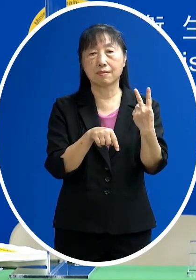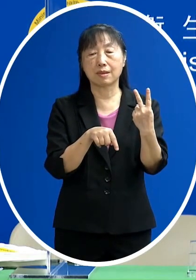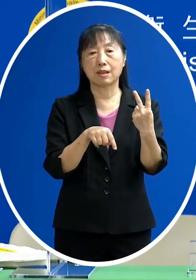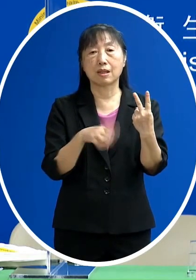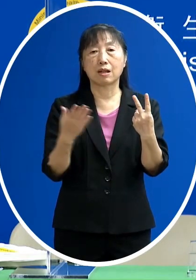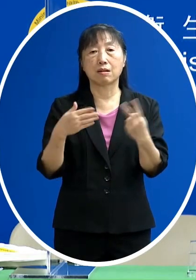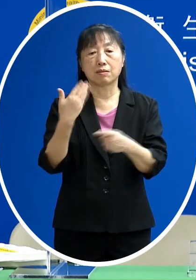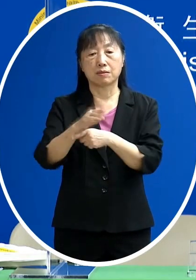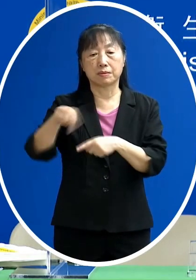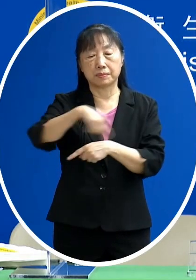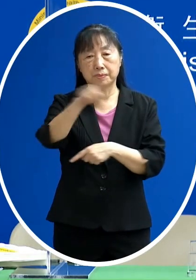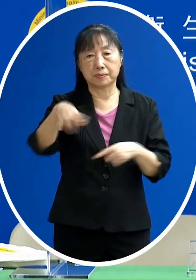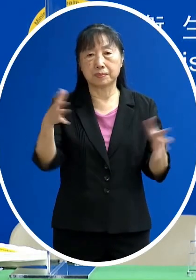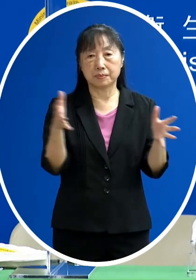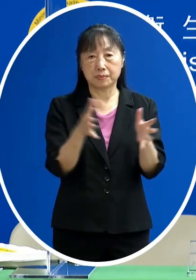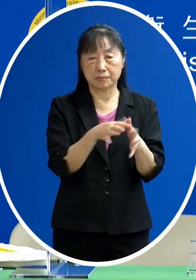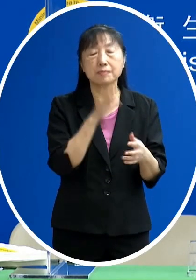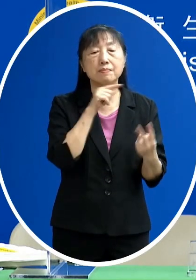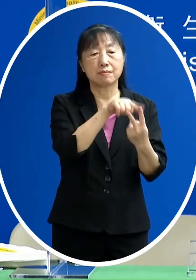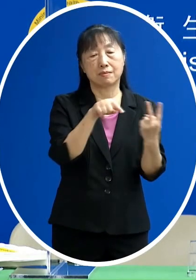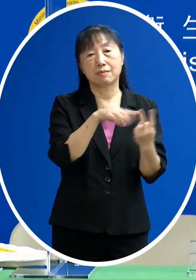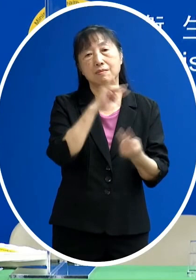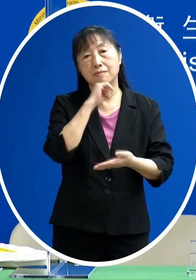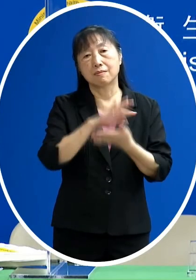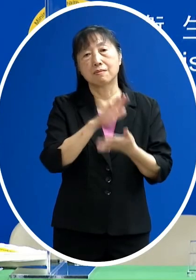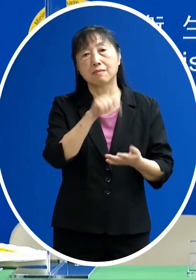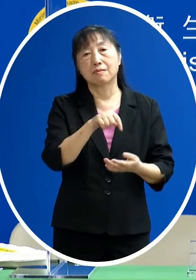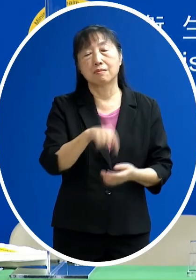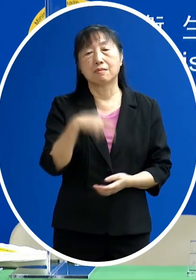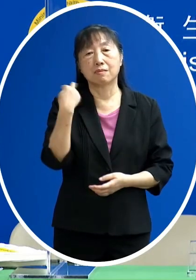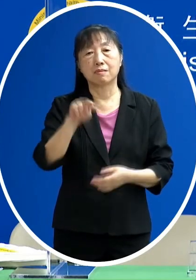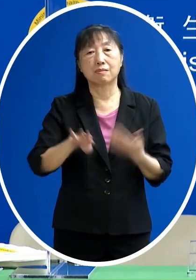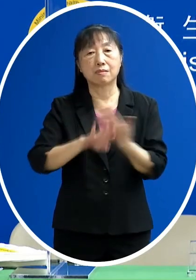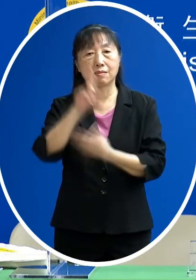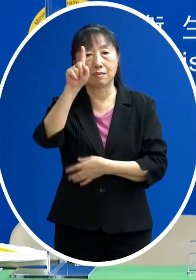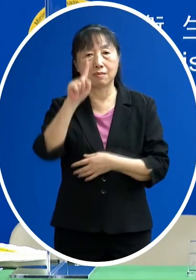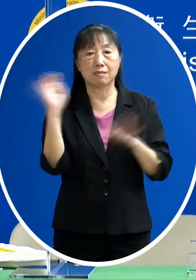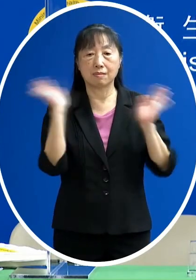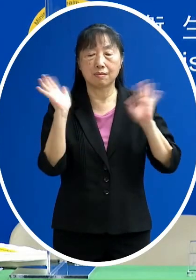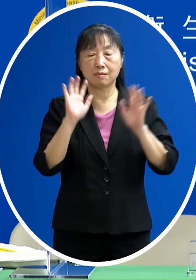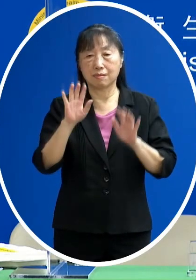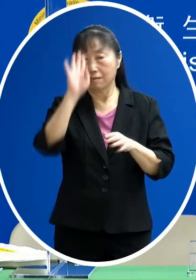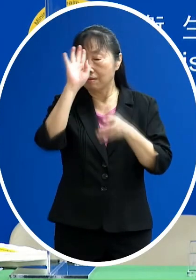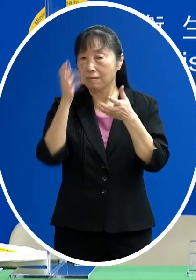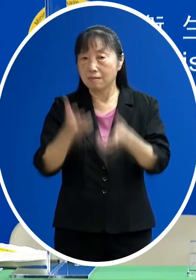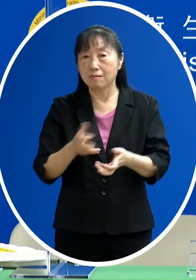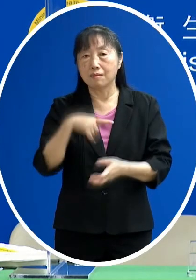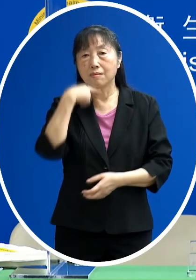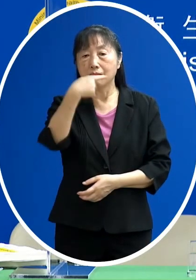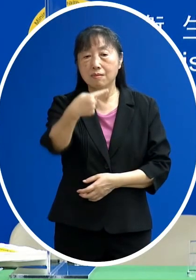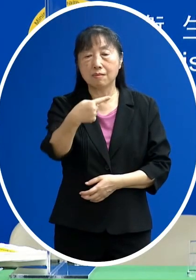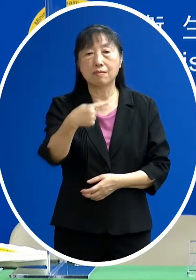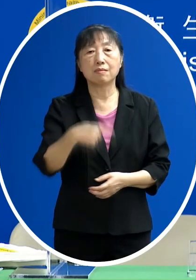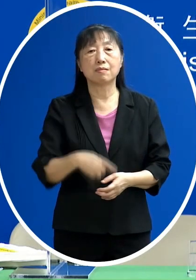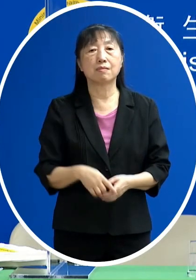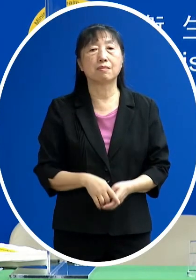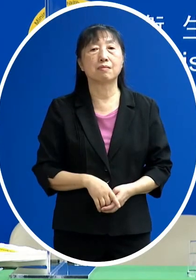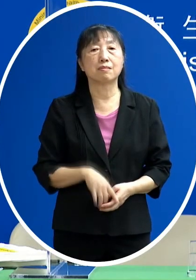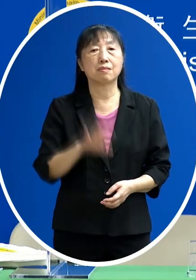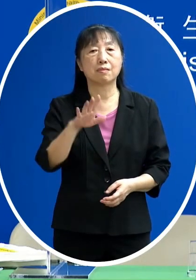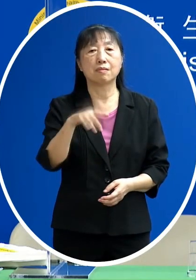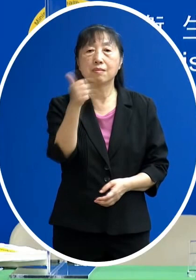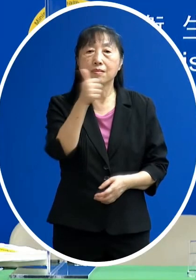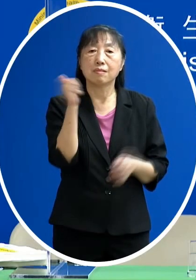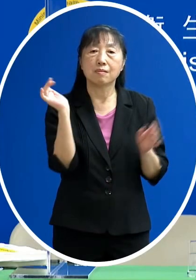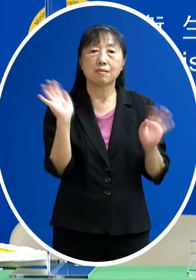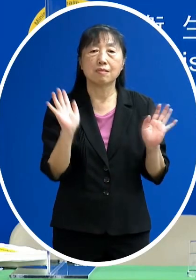较年轻的死亡的部分。另外有一例是儿童的重症，这是一个1岁的没有慢性疾病的一个男